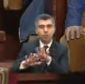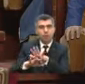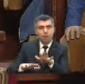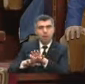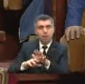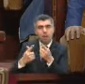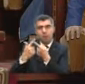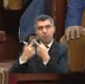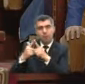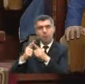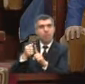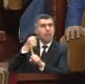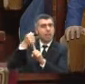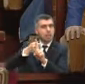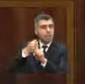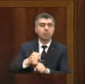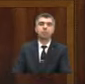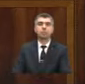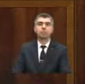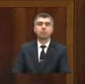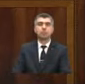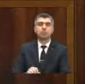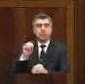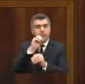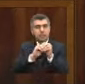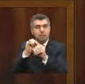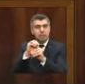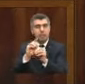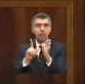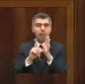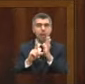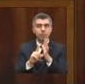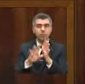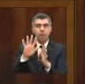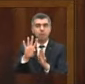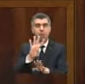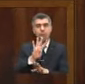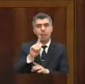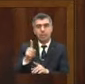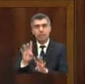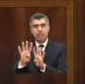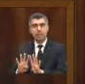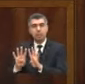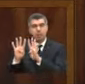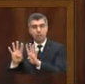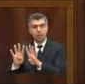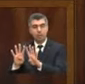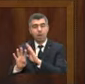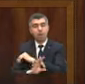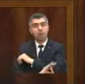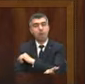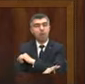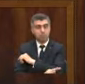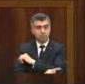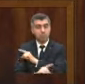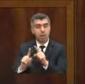المجموعة ديال الإصلاحات أخرى. إعداد مشروع القانون رقم 45/18 المتعلق بالعاملين الاجتماعيين، والذي